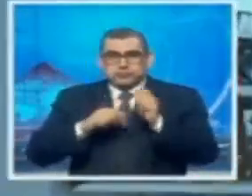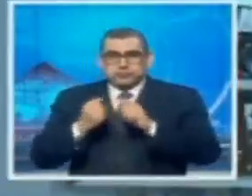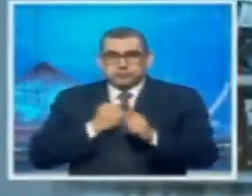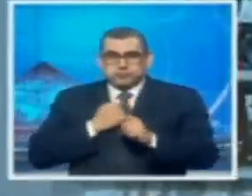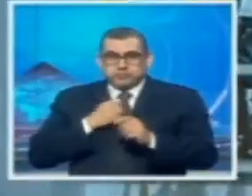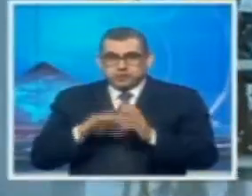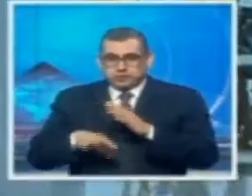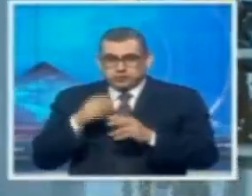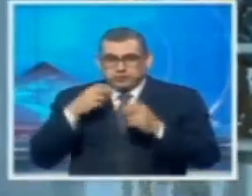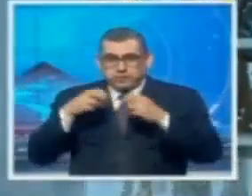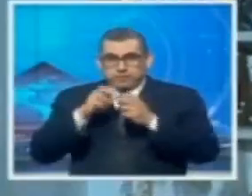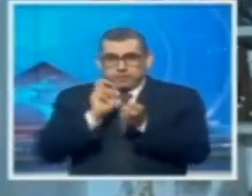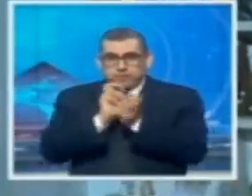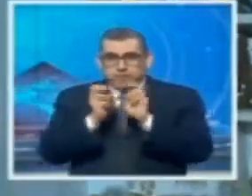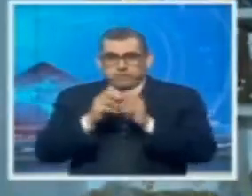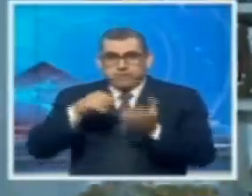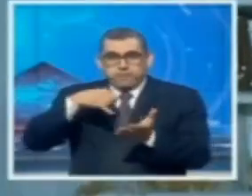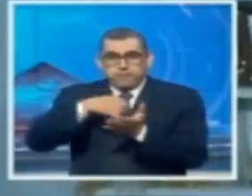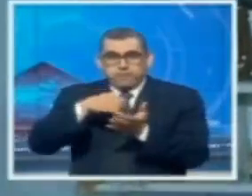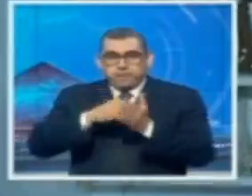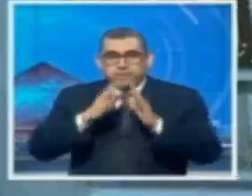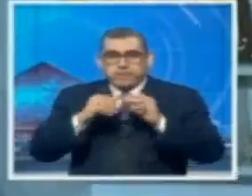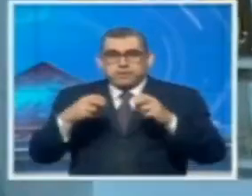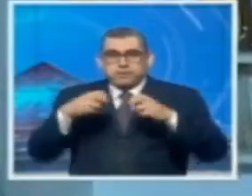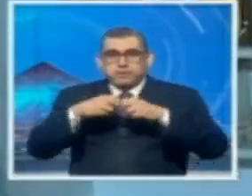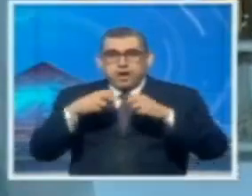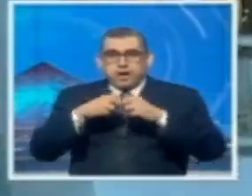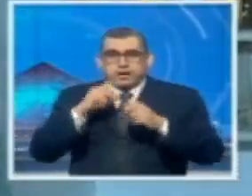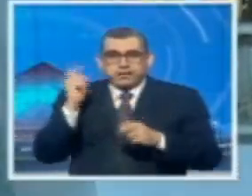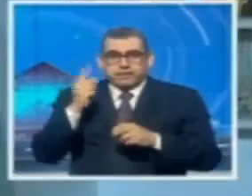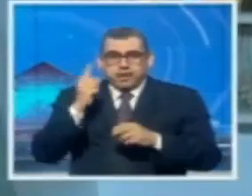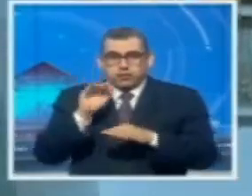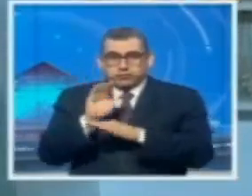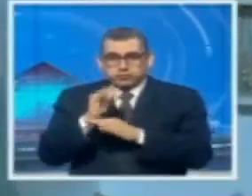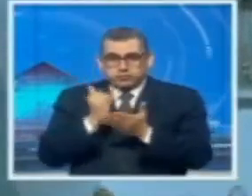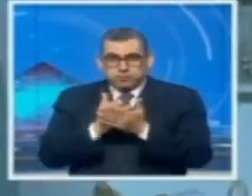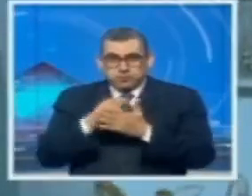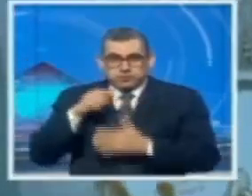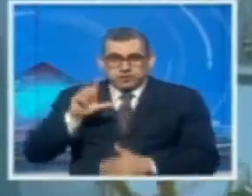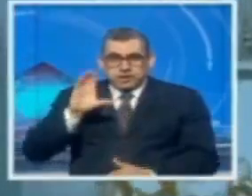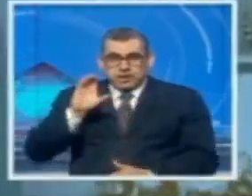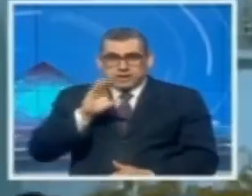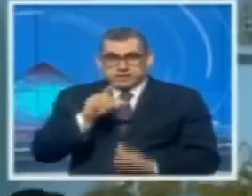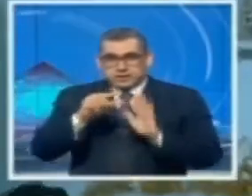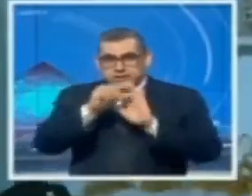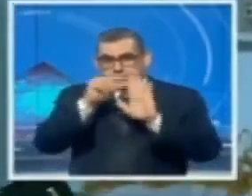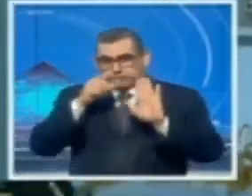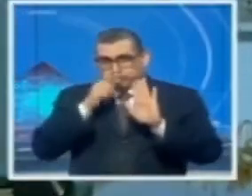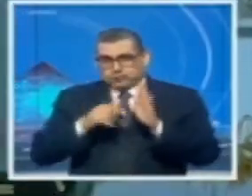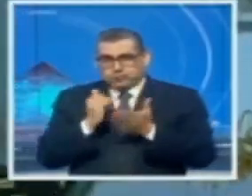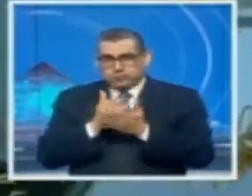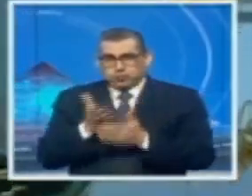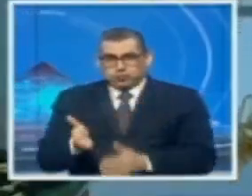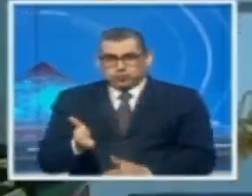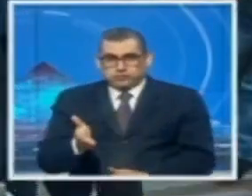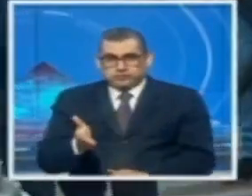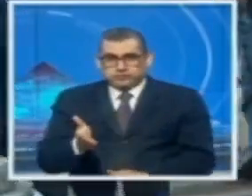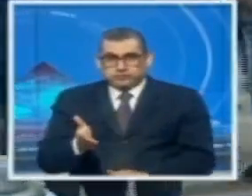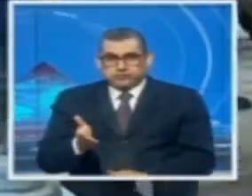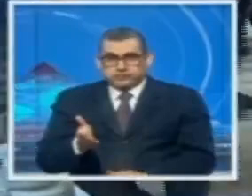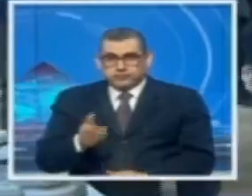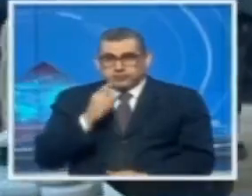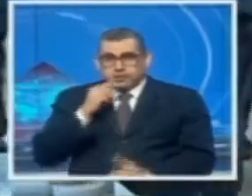الذي يقام بمركز مصر للمعارض الدولية تحت رعاية الرئيس عبد الفتاح السيسي رئيس الجمهورية.